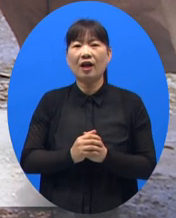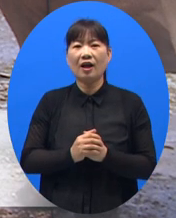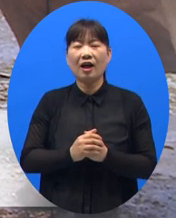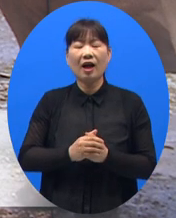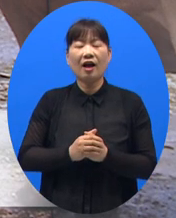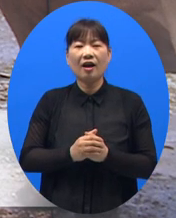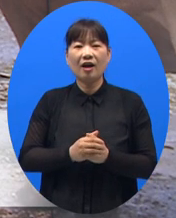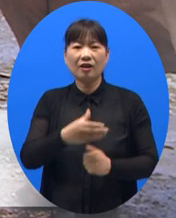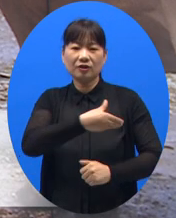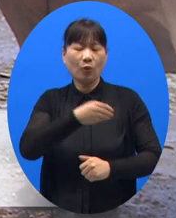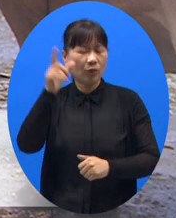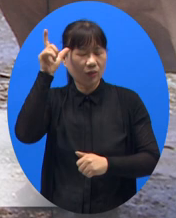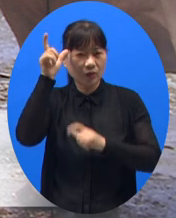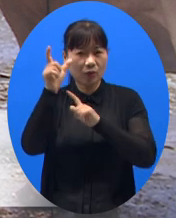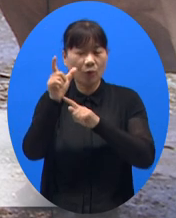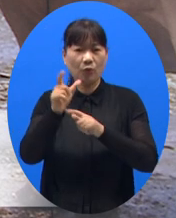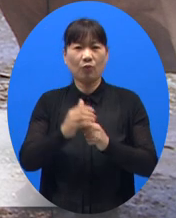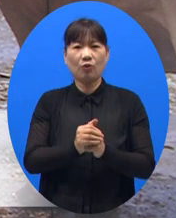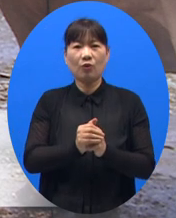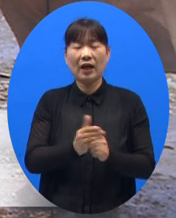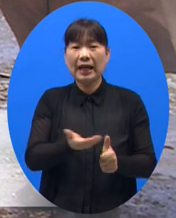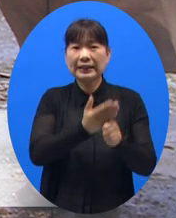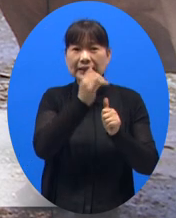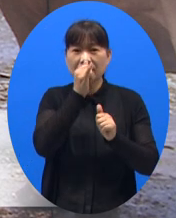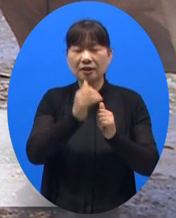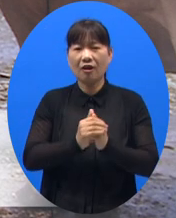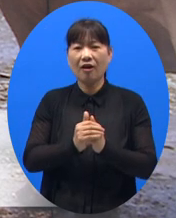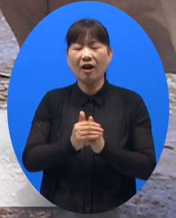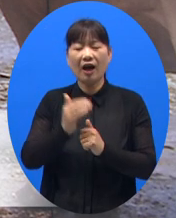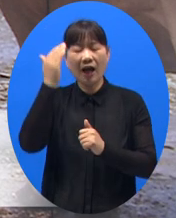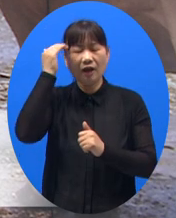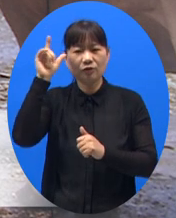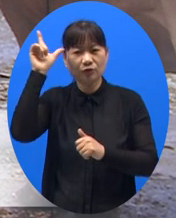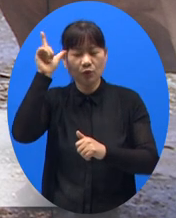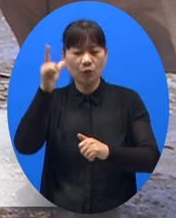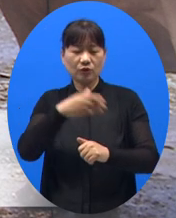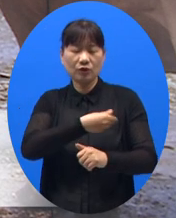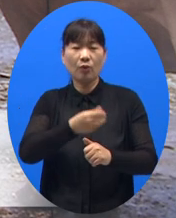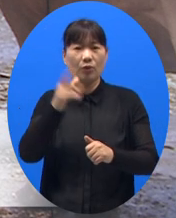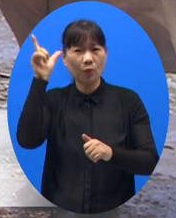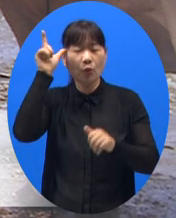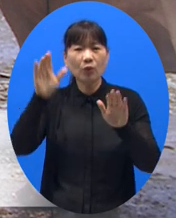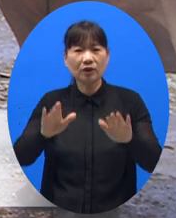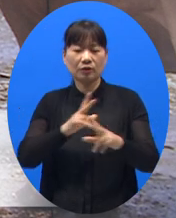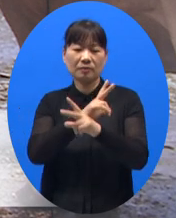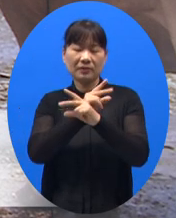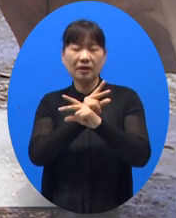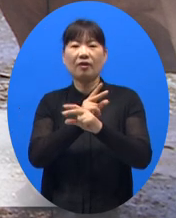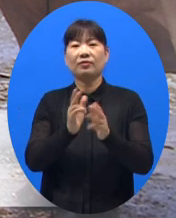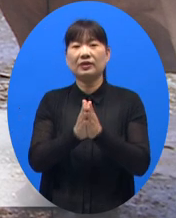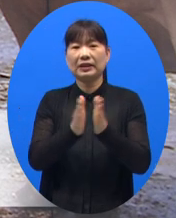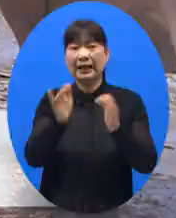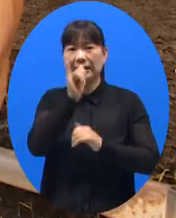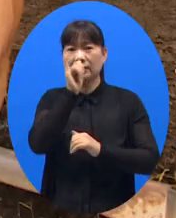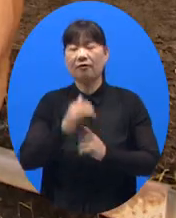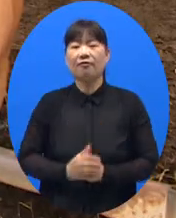경진대회가 작년에 이어 올해도 비대면 으로 개최됐습니다 서명 기자가 다녀왔습니다